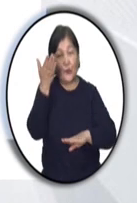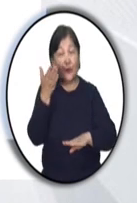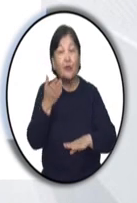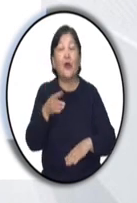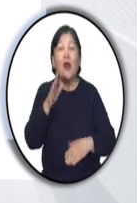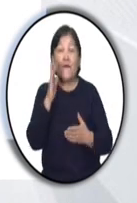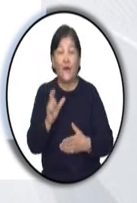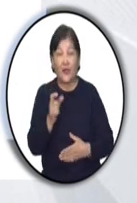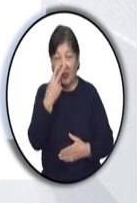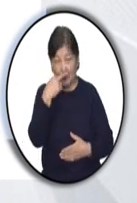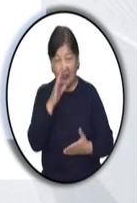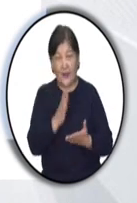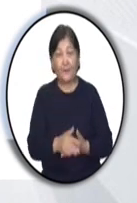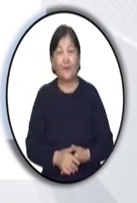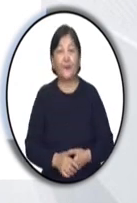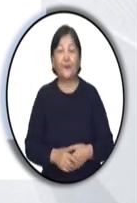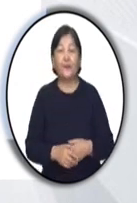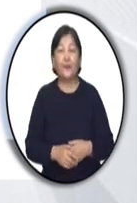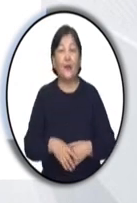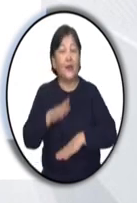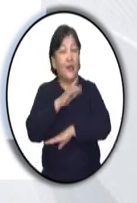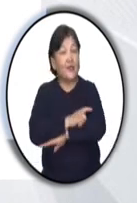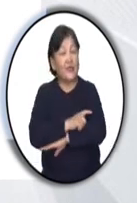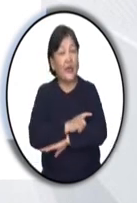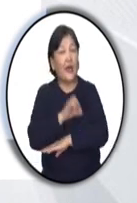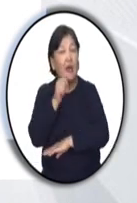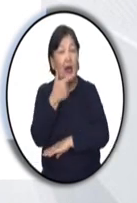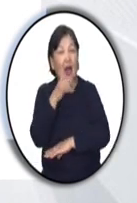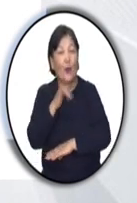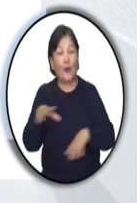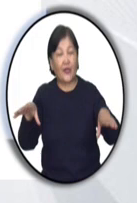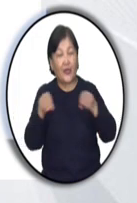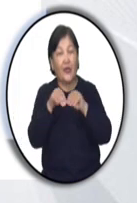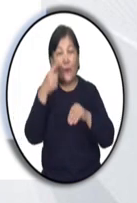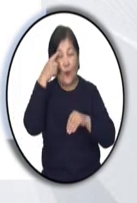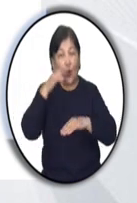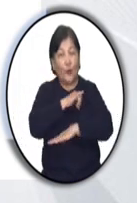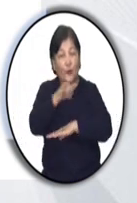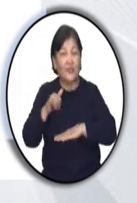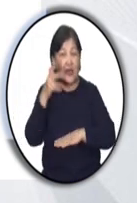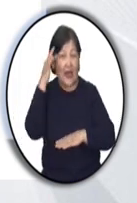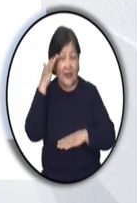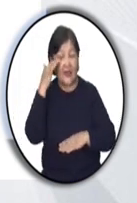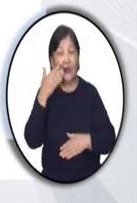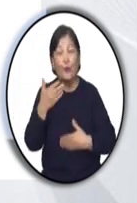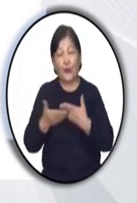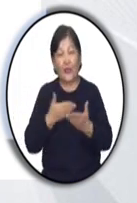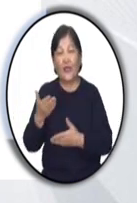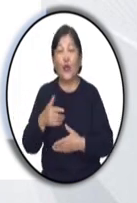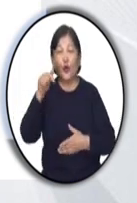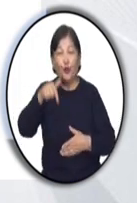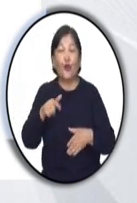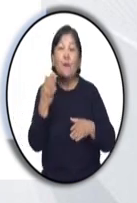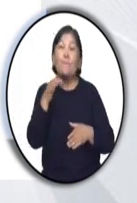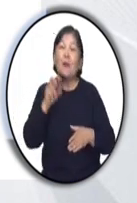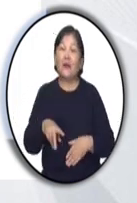талаар өөрсдийнхөө байр суурийг илэрхийлнэ. За хичээлийнхээ агуулгыг манай улсын